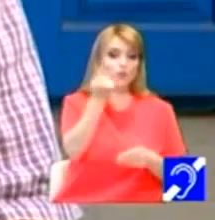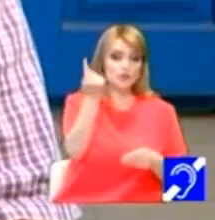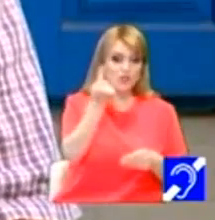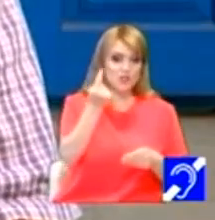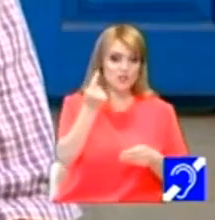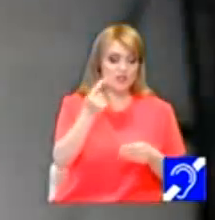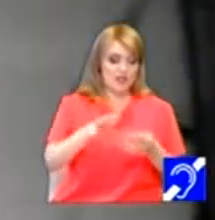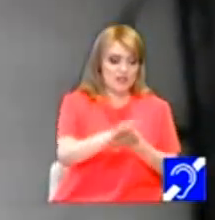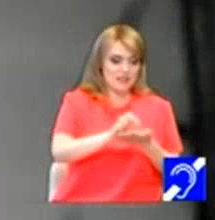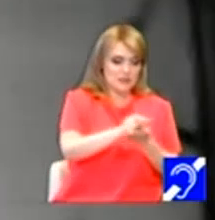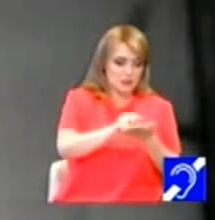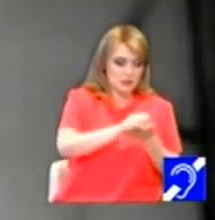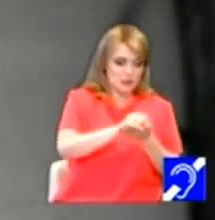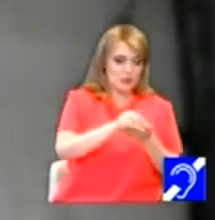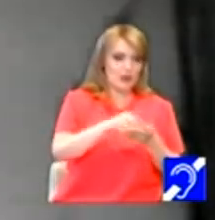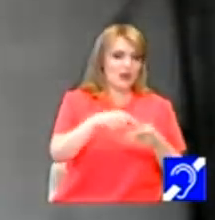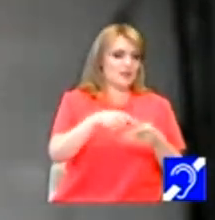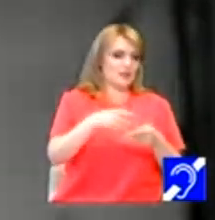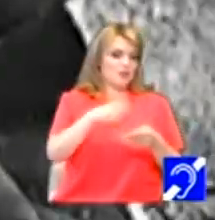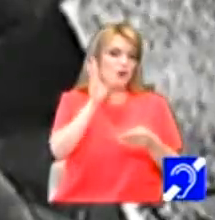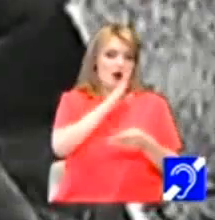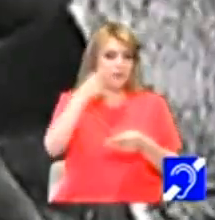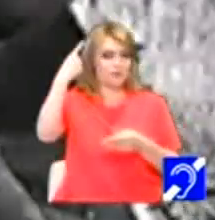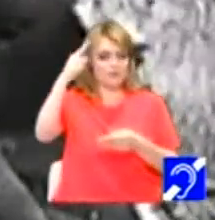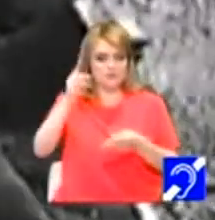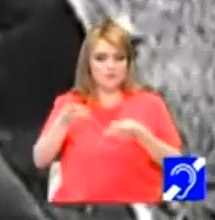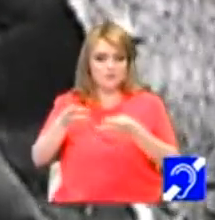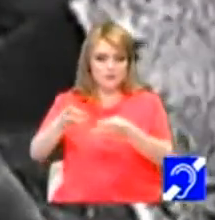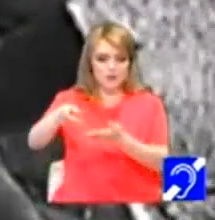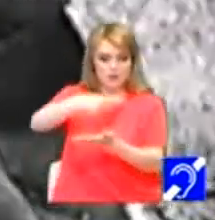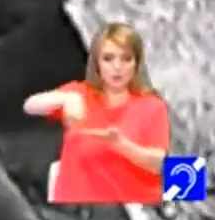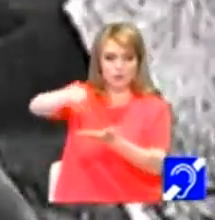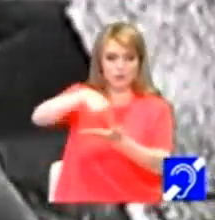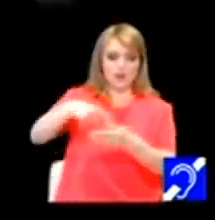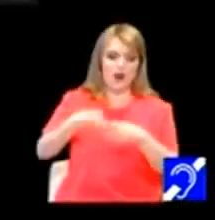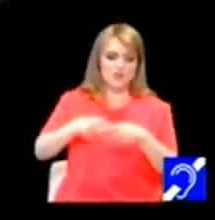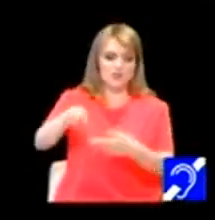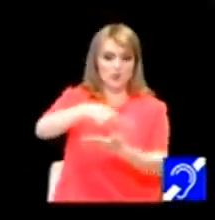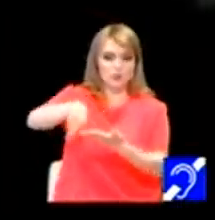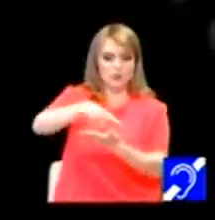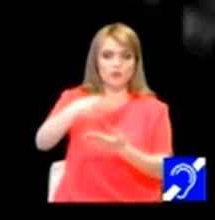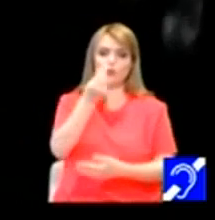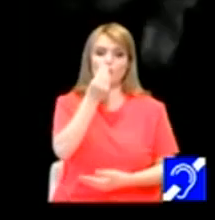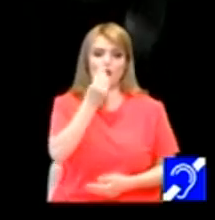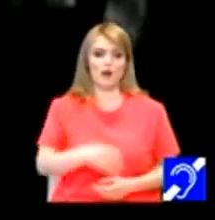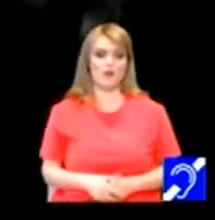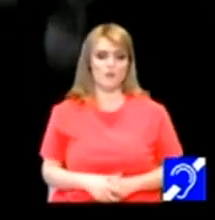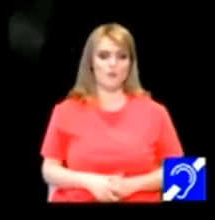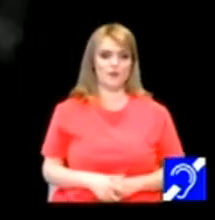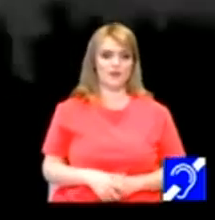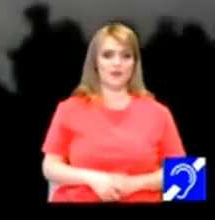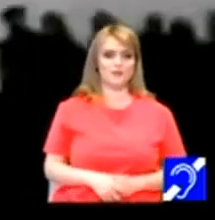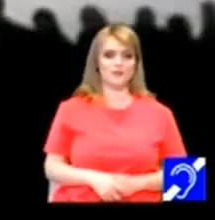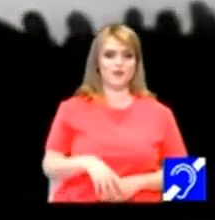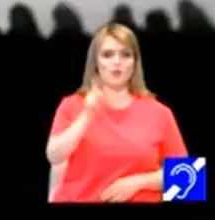fel de turte. Tabloul în vadul lui Isaac, ca și în întreaga Basarabie, era unul dezolant. Umblau